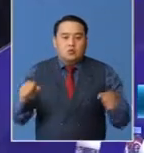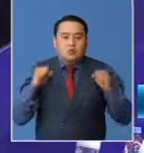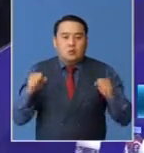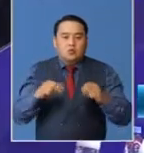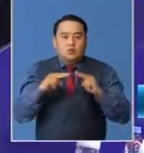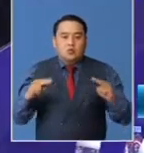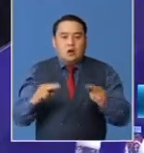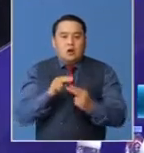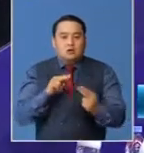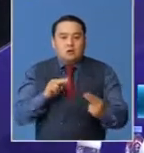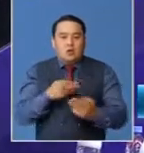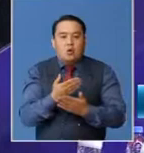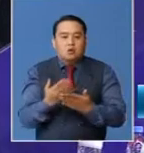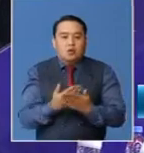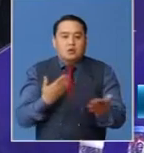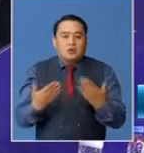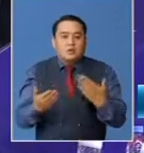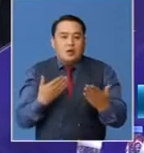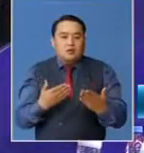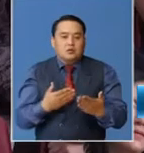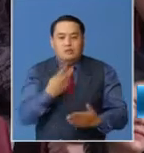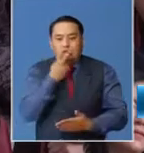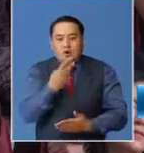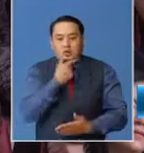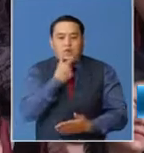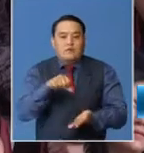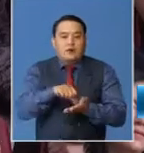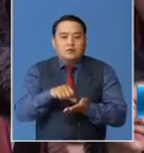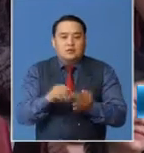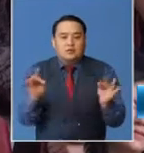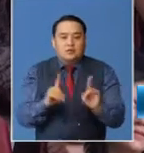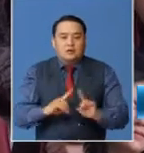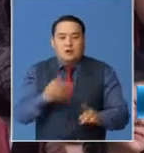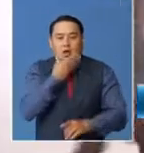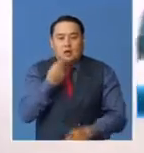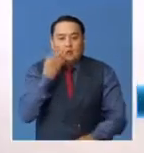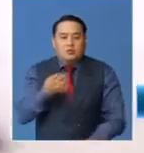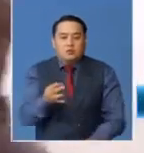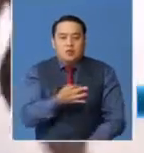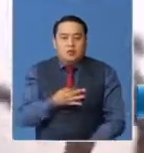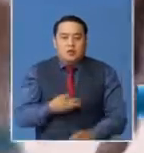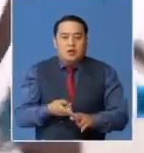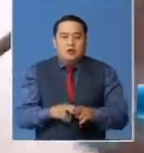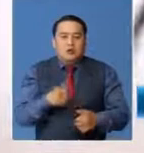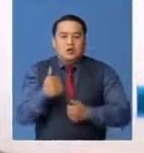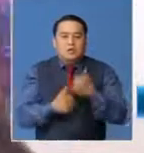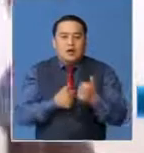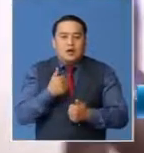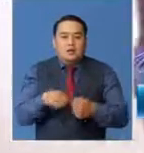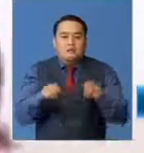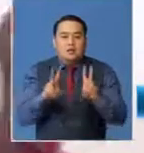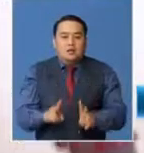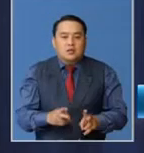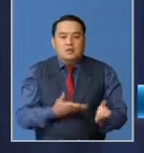«Жастар» поклонники художественной гимнастики будут наблюдать за выступлением самых грациозных гимнасток Алматинской области. Чемпионат организован